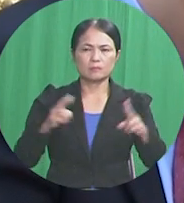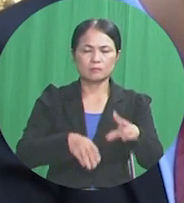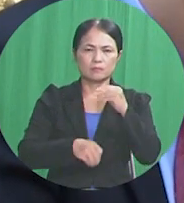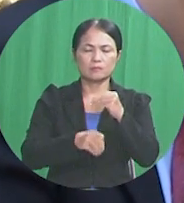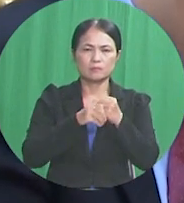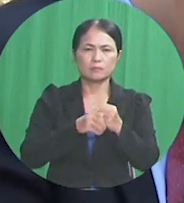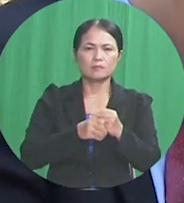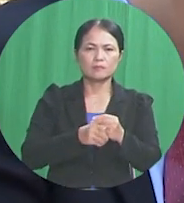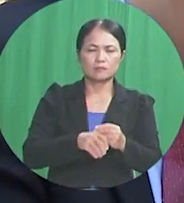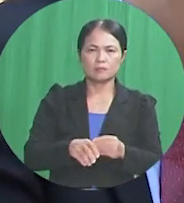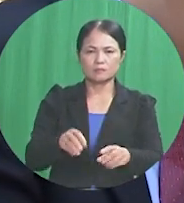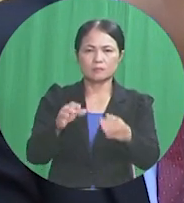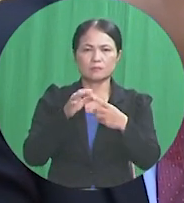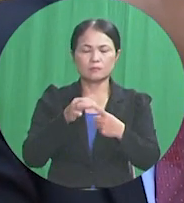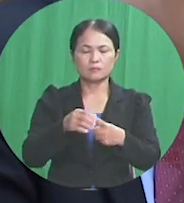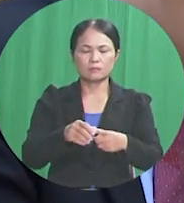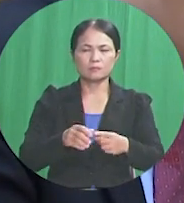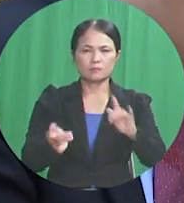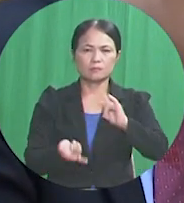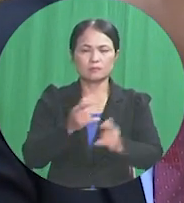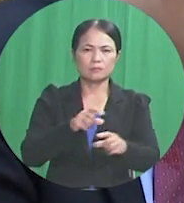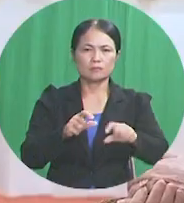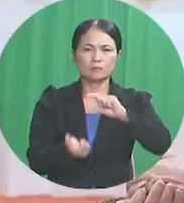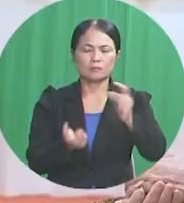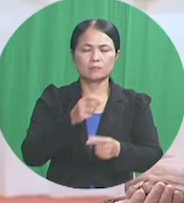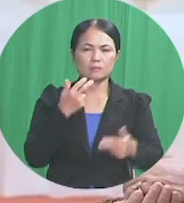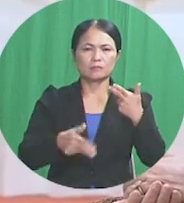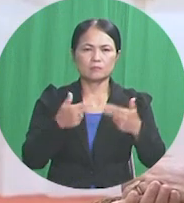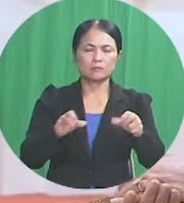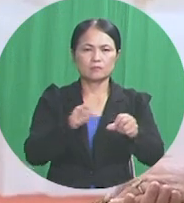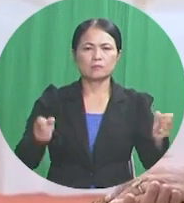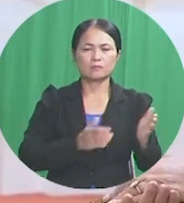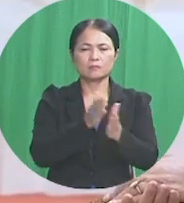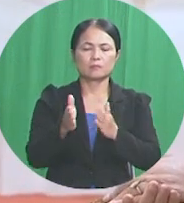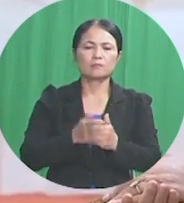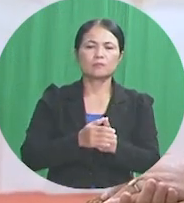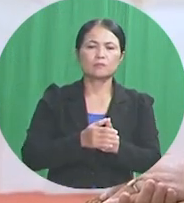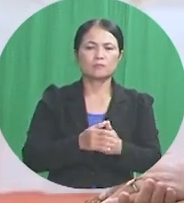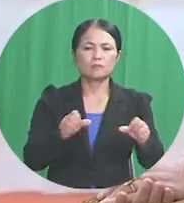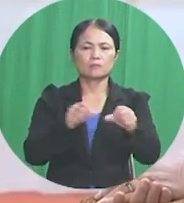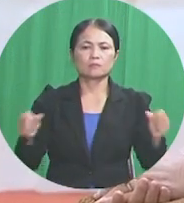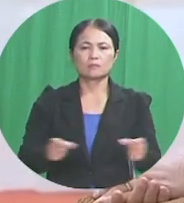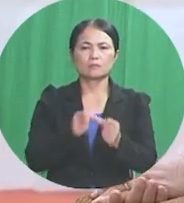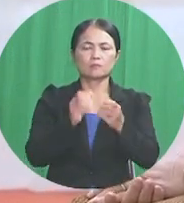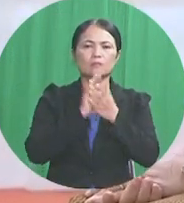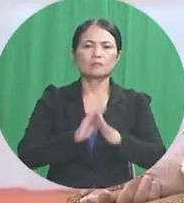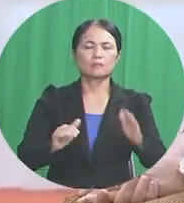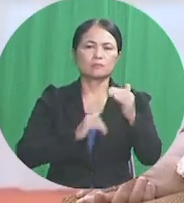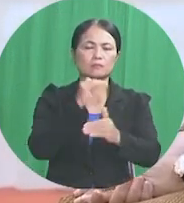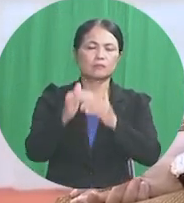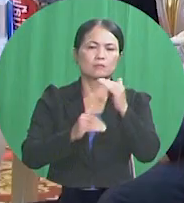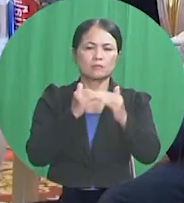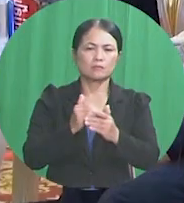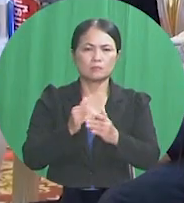ตีดจีพีเซบันโตกายปลายดับบอลอติตะสังครีมดับบอลพรมแดนเอาตัวชี้ดับบอลสันติภีบอภิวัตห